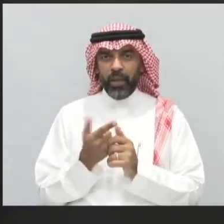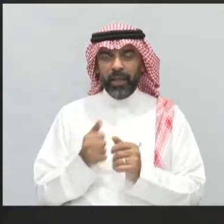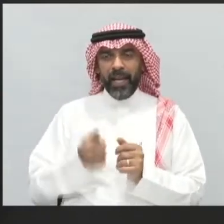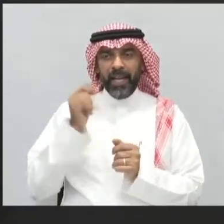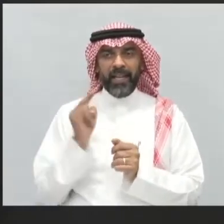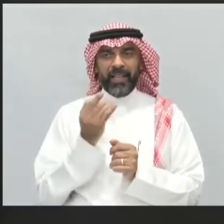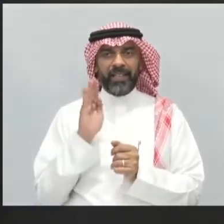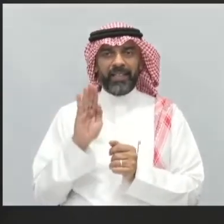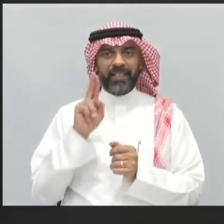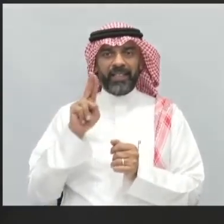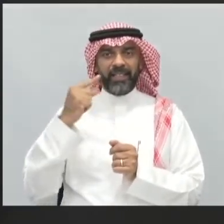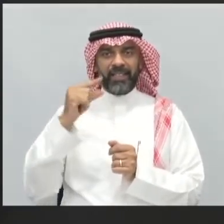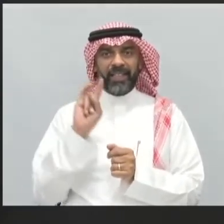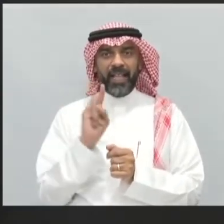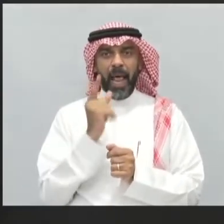المنطقي